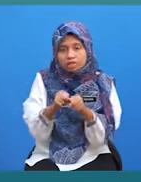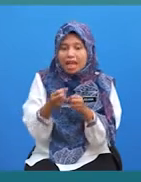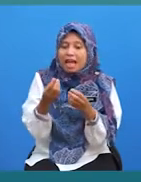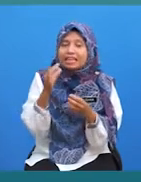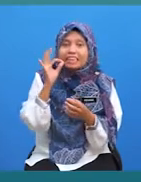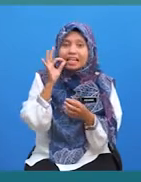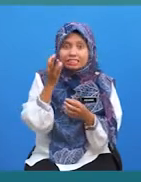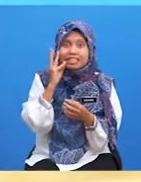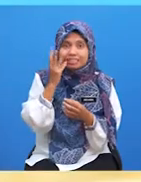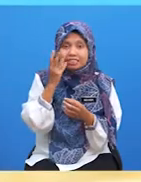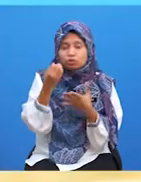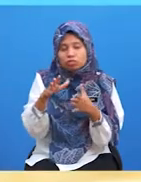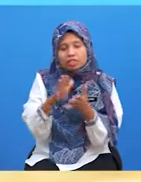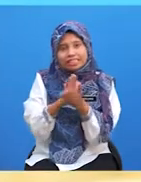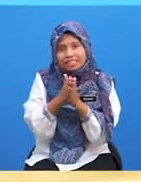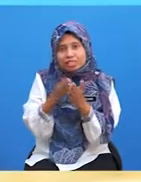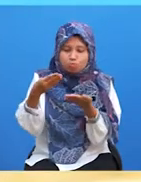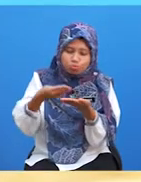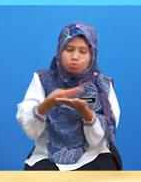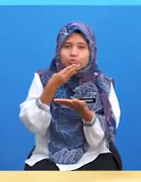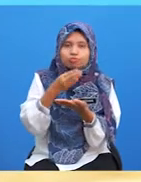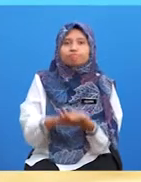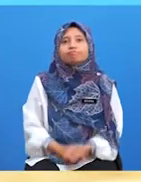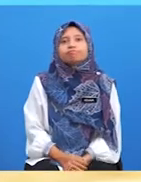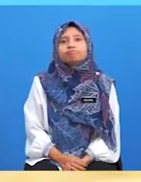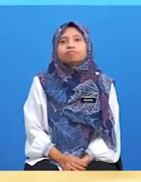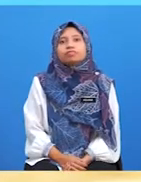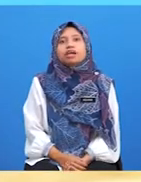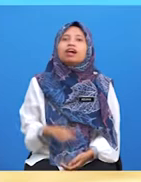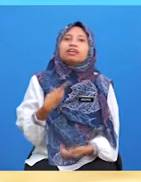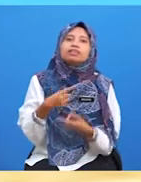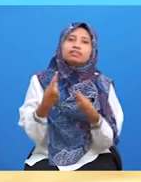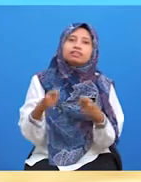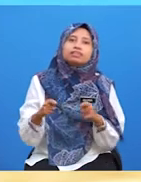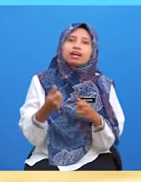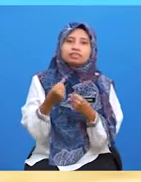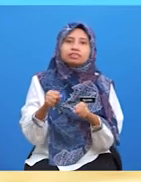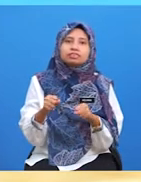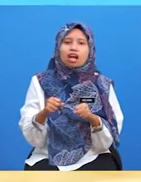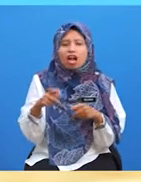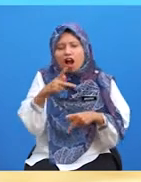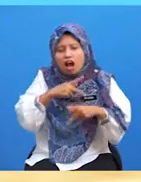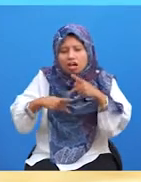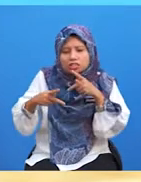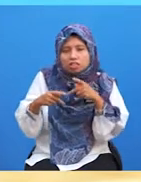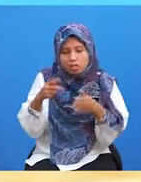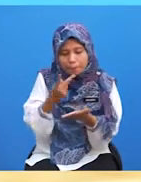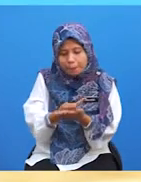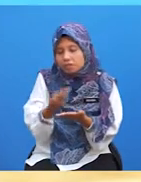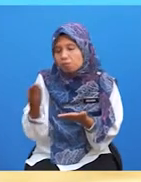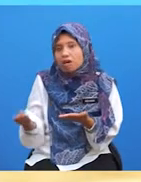bubur. Baiklah, murid-murid, kita telah pun selesai mengkaji peribahasa pada hari